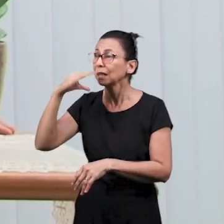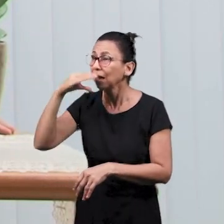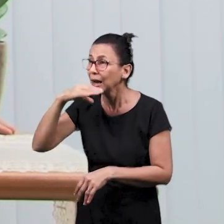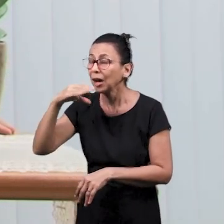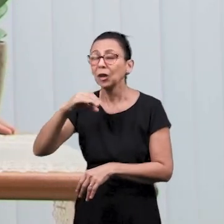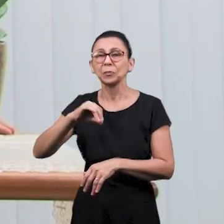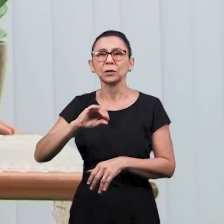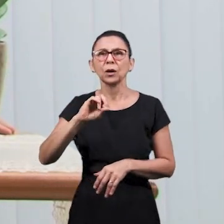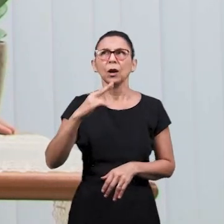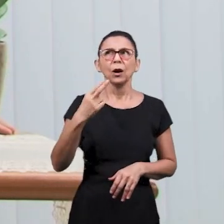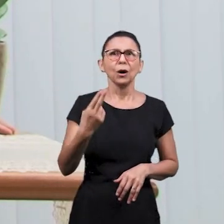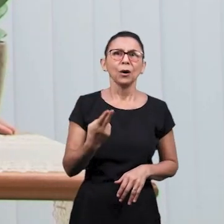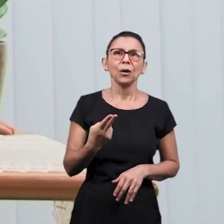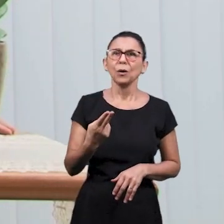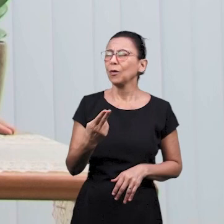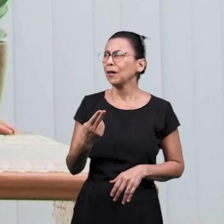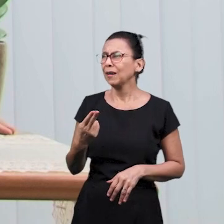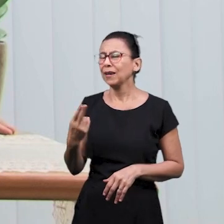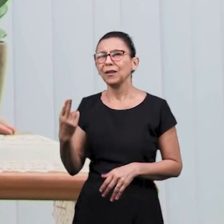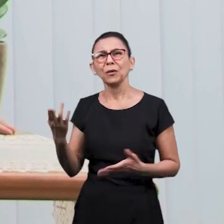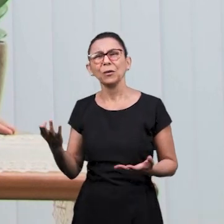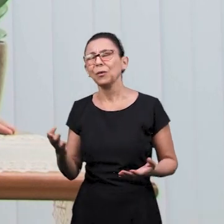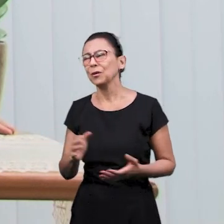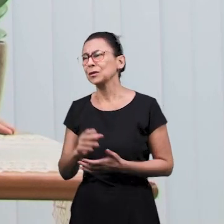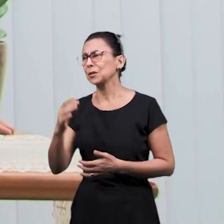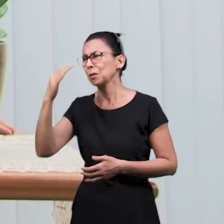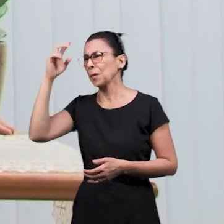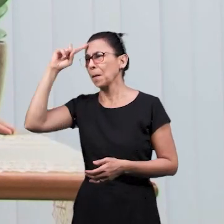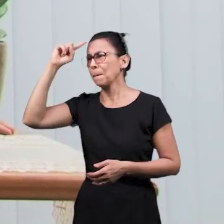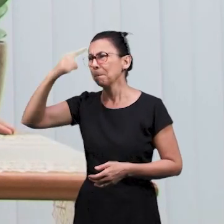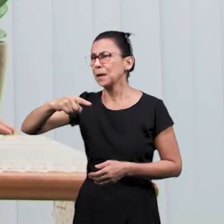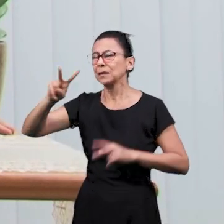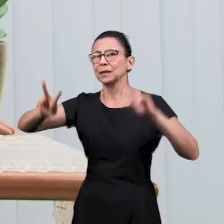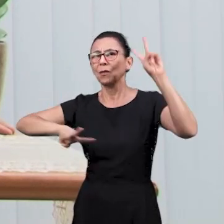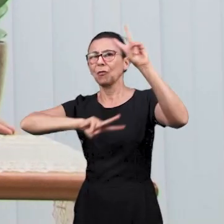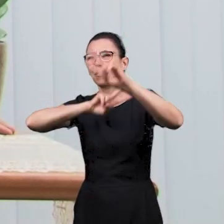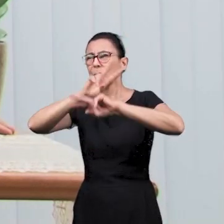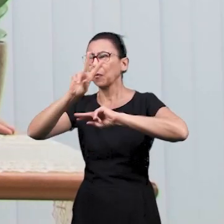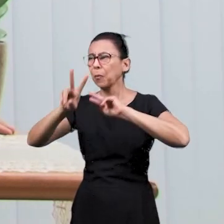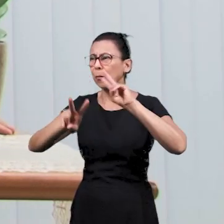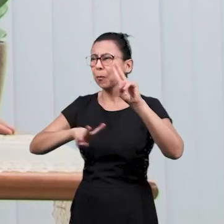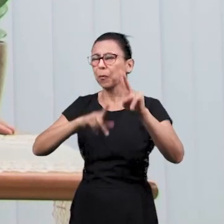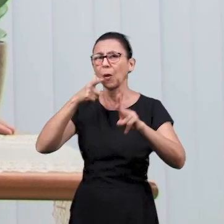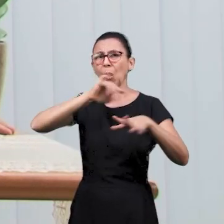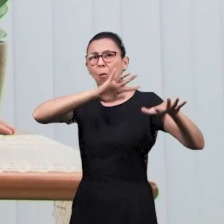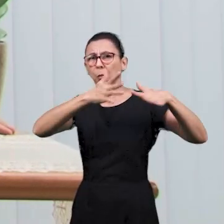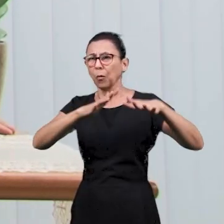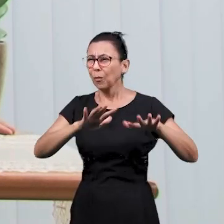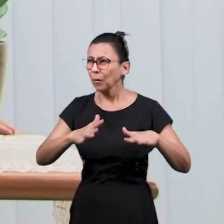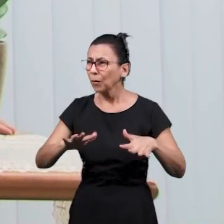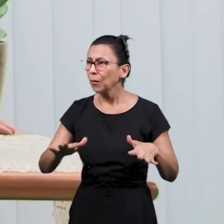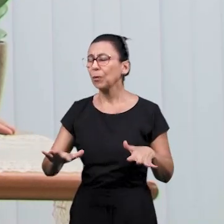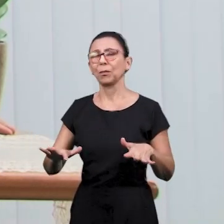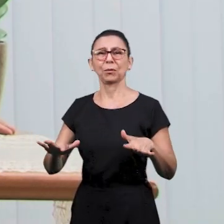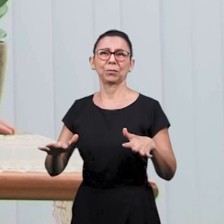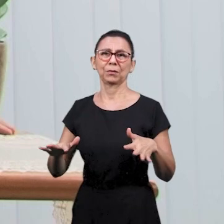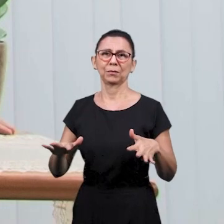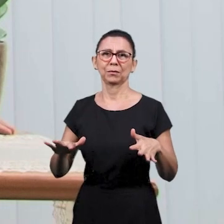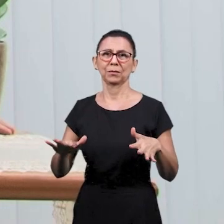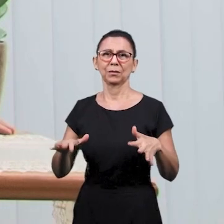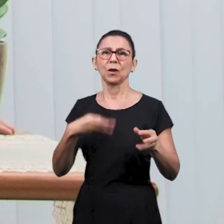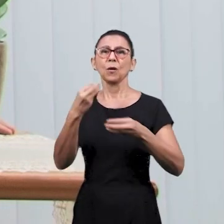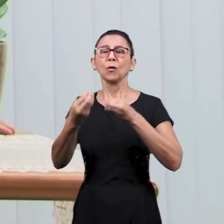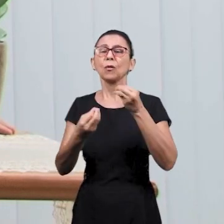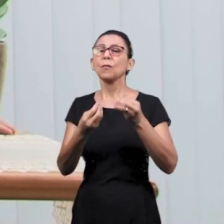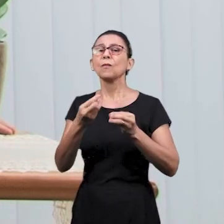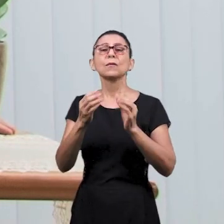Или попросили ли бы вы: «Господь, приди быстрее», или сказали бы: «Господи, повели этому ветру